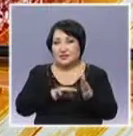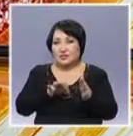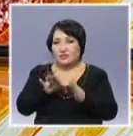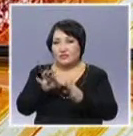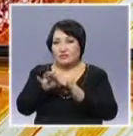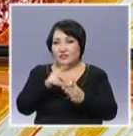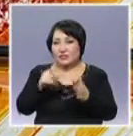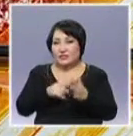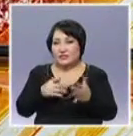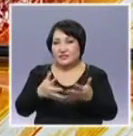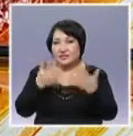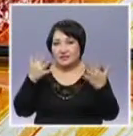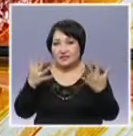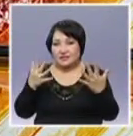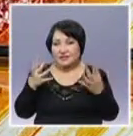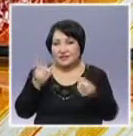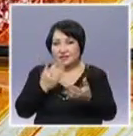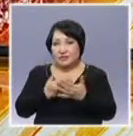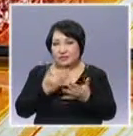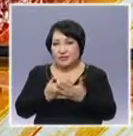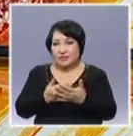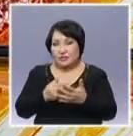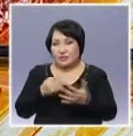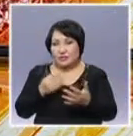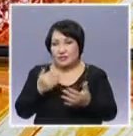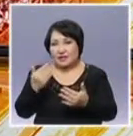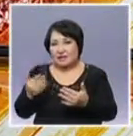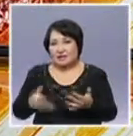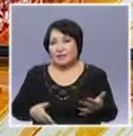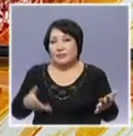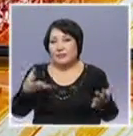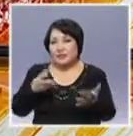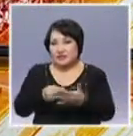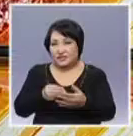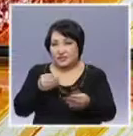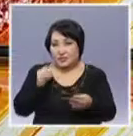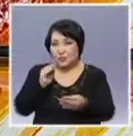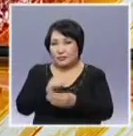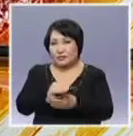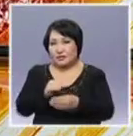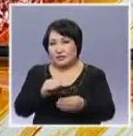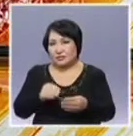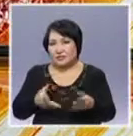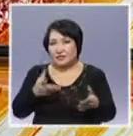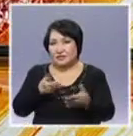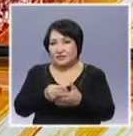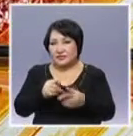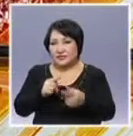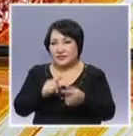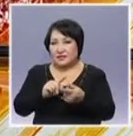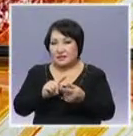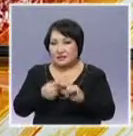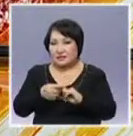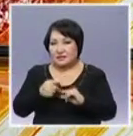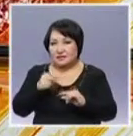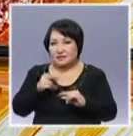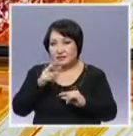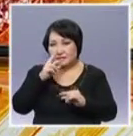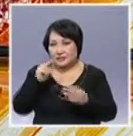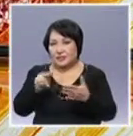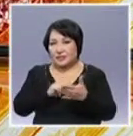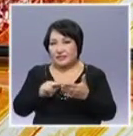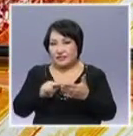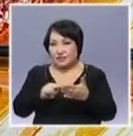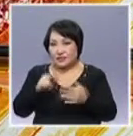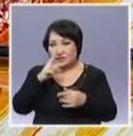выясняются, и, к примеру, они доплачивают, исправляют ошибки. Этот вопрос есть. Но это в большинстве случаев встречается,